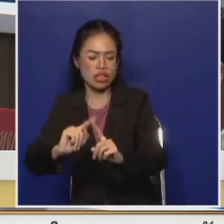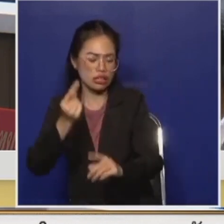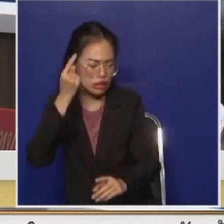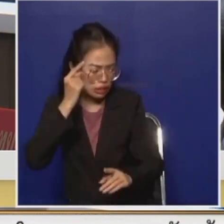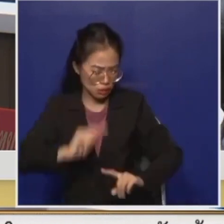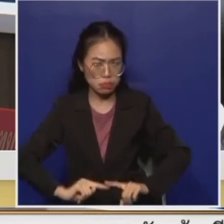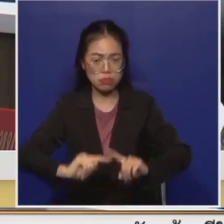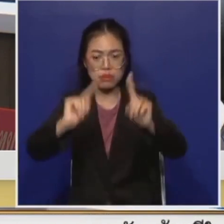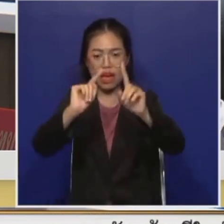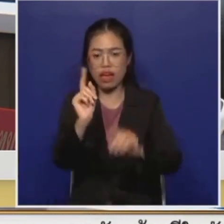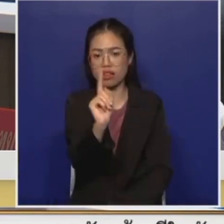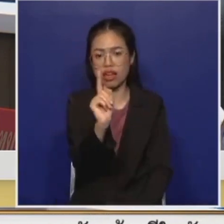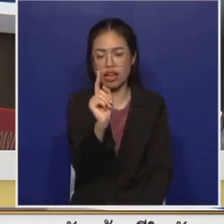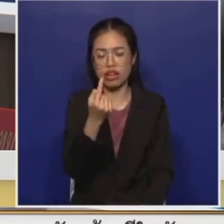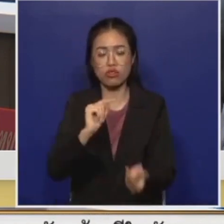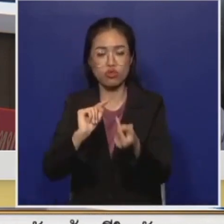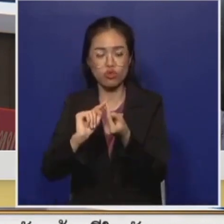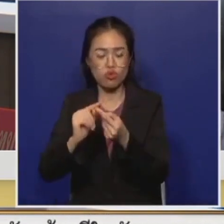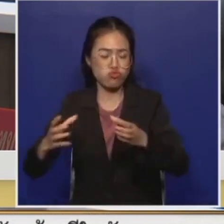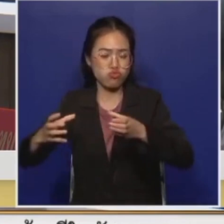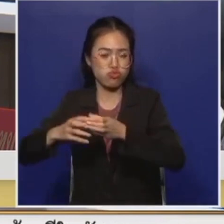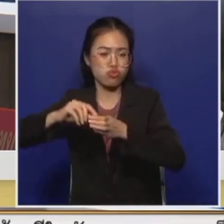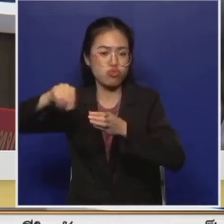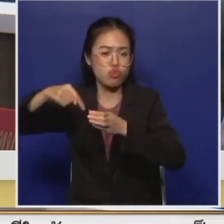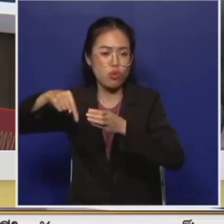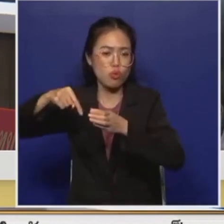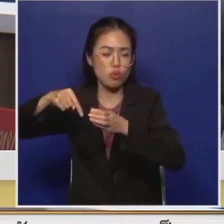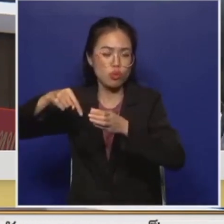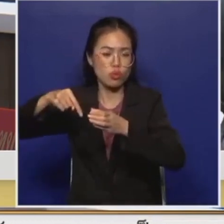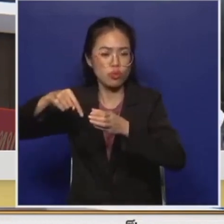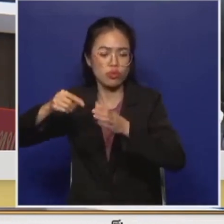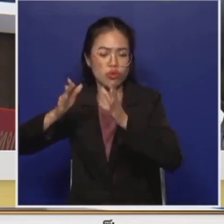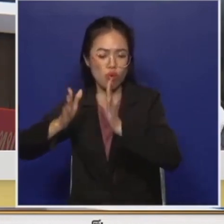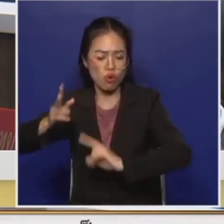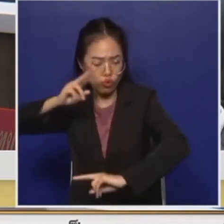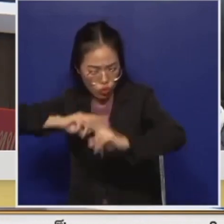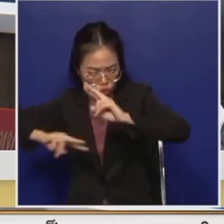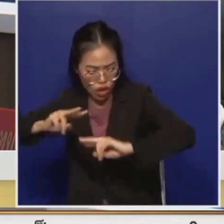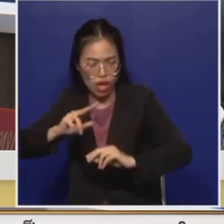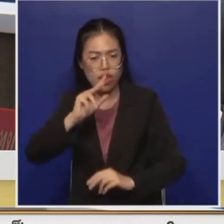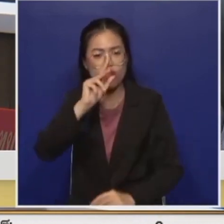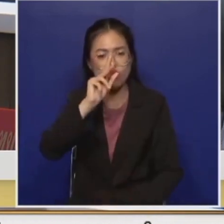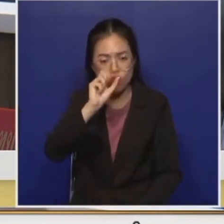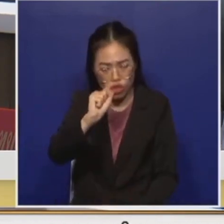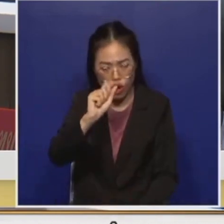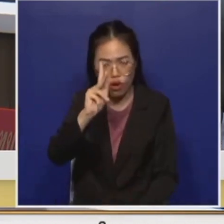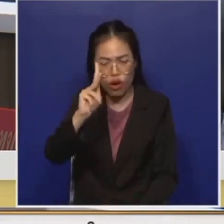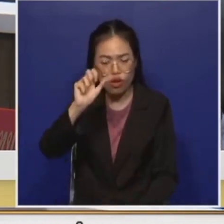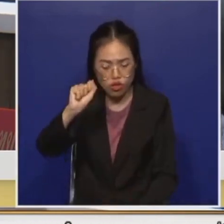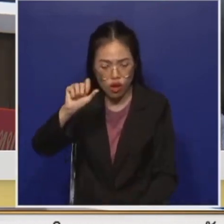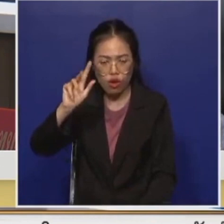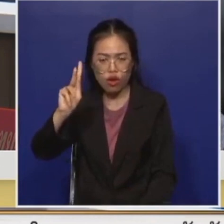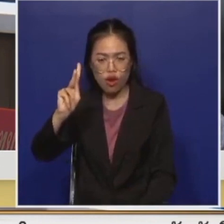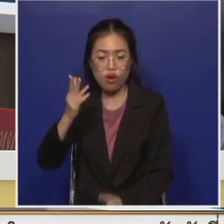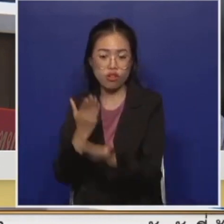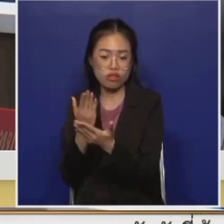ครั ทาทานครับจริ อยู่องคการค้าอยู่ภายใต้การดูแลของสะคอ ๆ ทเปลมใหญ่เวลาจ่